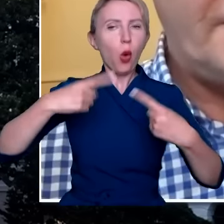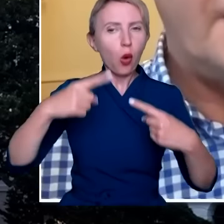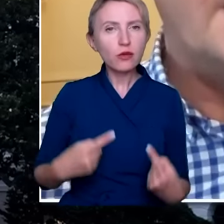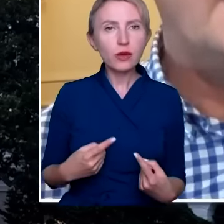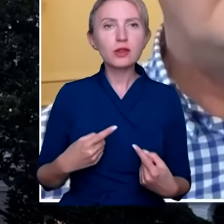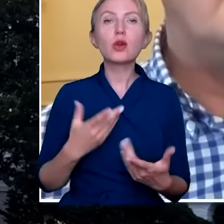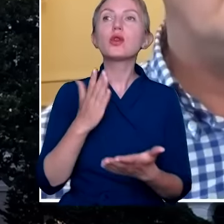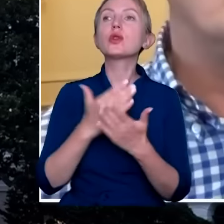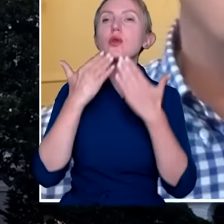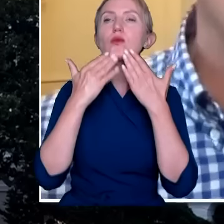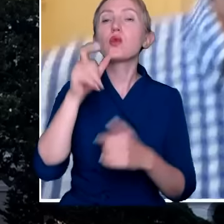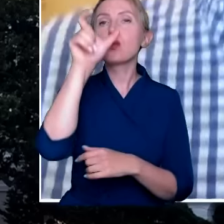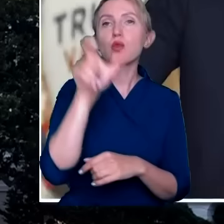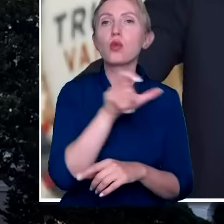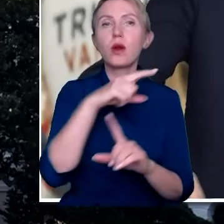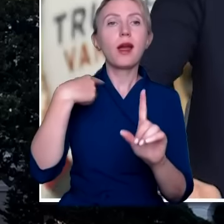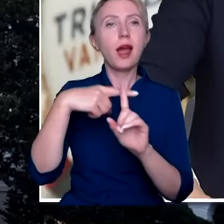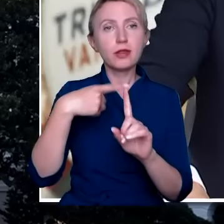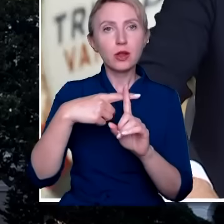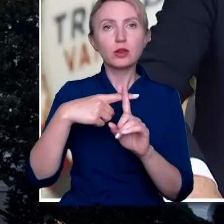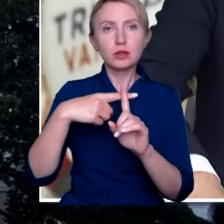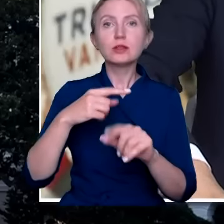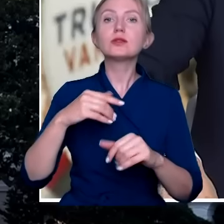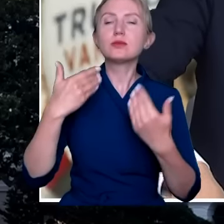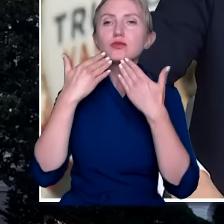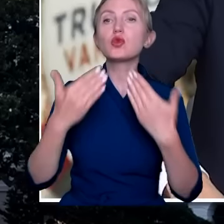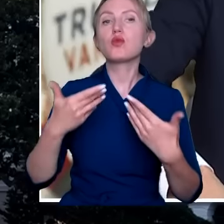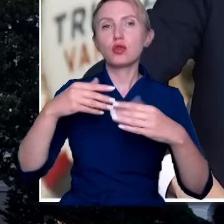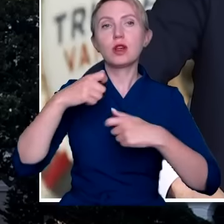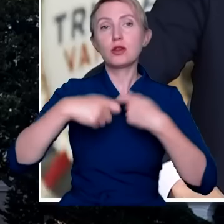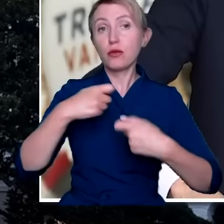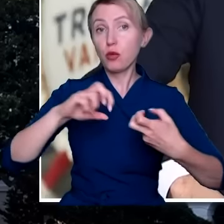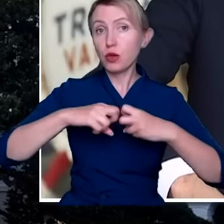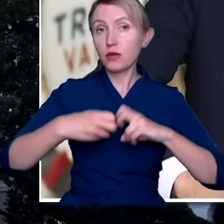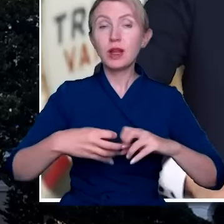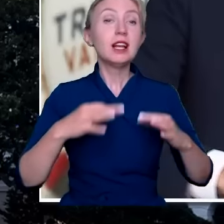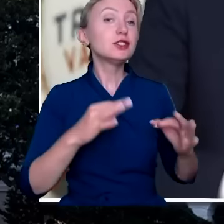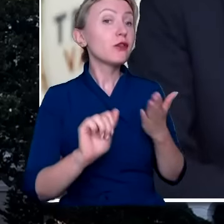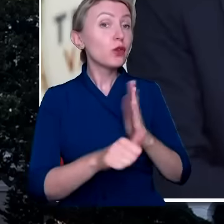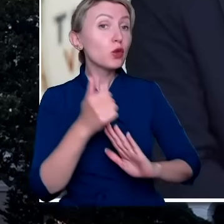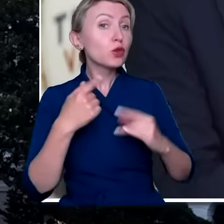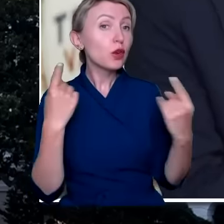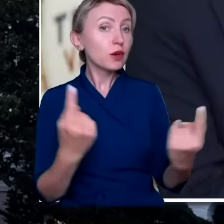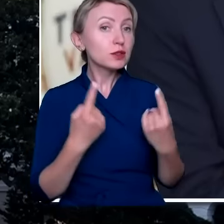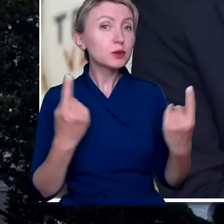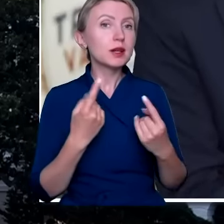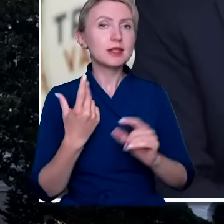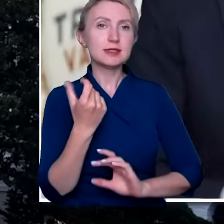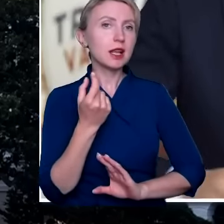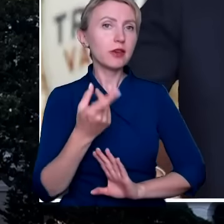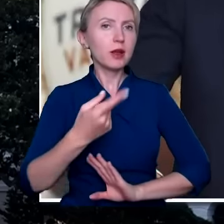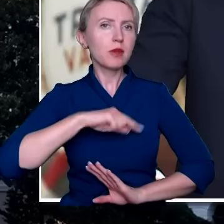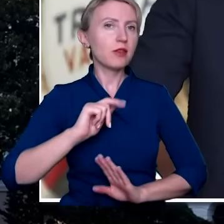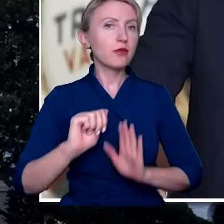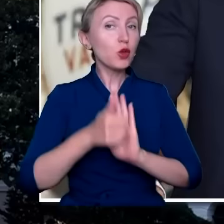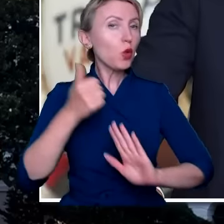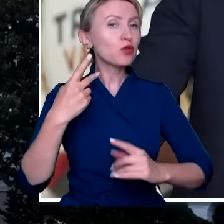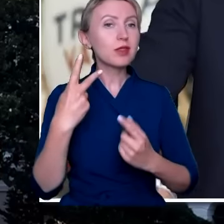krzyż. Tak? Iwo, będę naszym gościem, redaktorze. No, dzisiaj jest wyjątkowa sytuacja i chyba też jesteśmy wyjątkową telewizją,